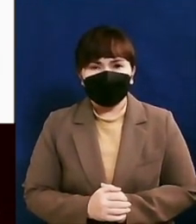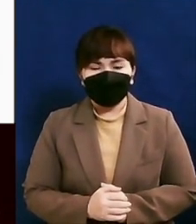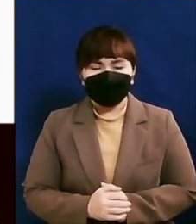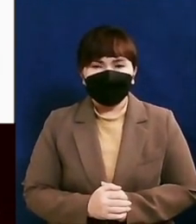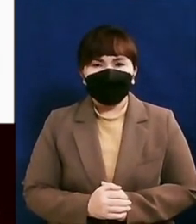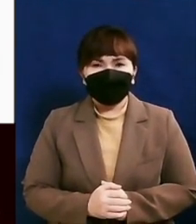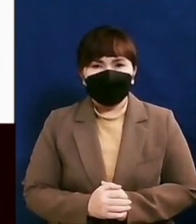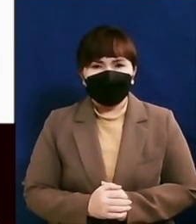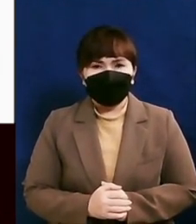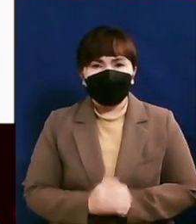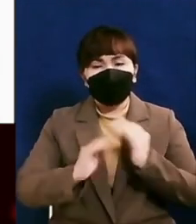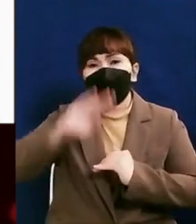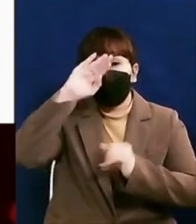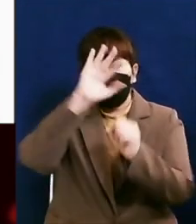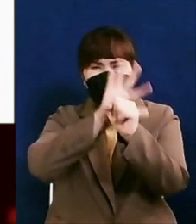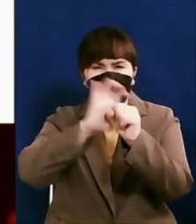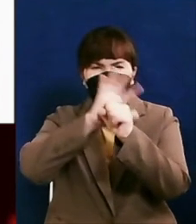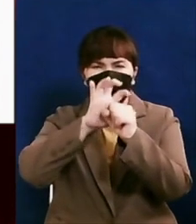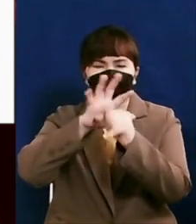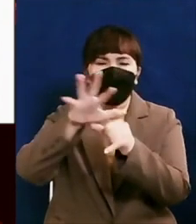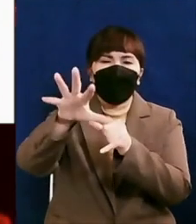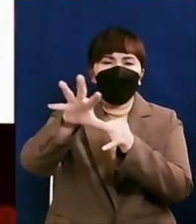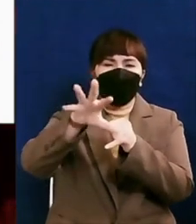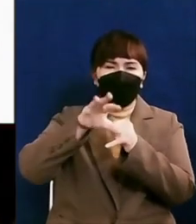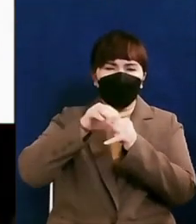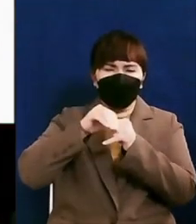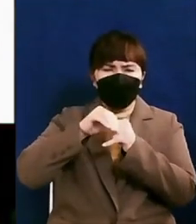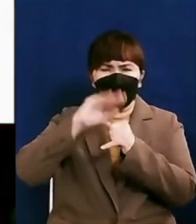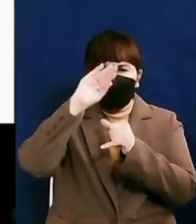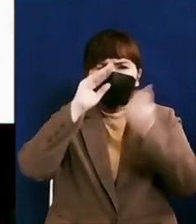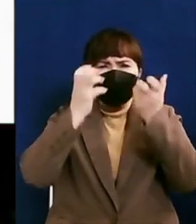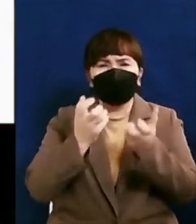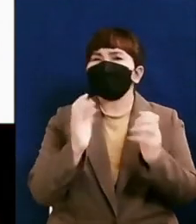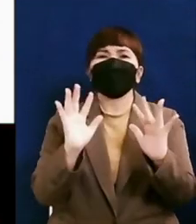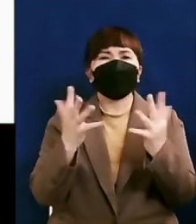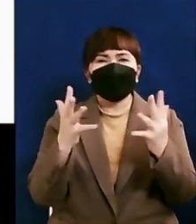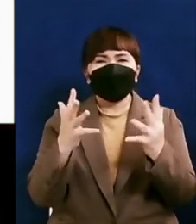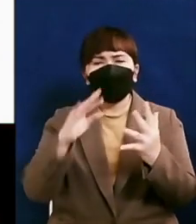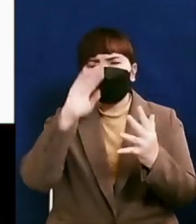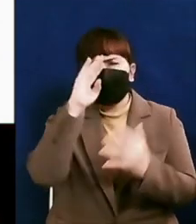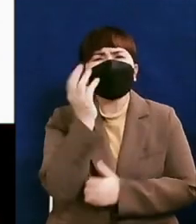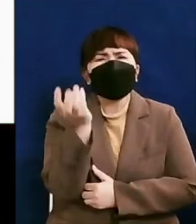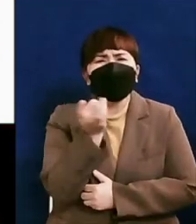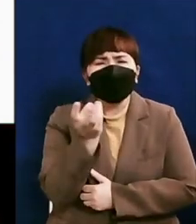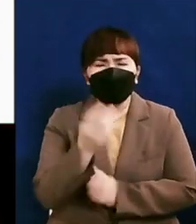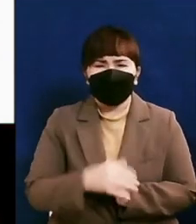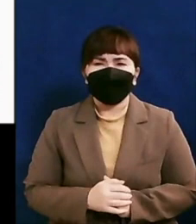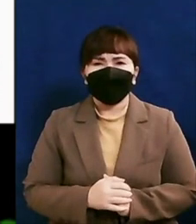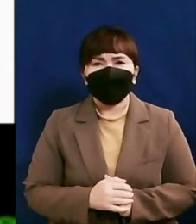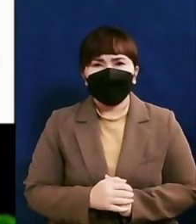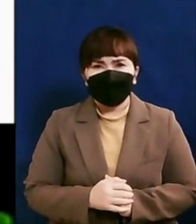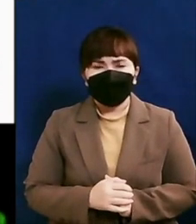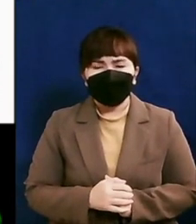นะครับที่มีอาการติดเชื้อนะครับแล้วก็มีอาการเล็กน้อยหรือไม่มีอาการเลยทุกร